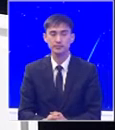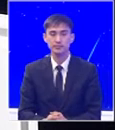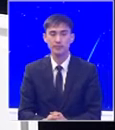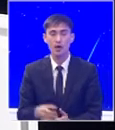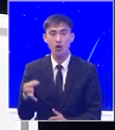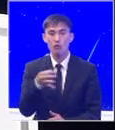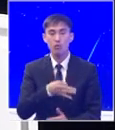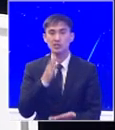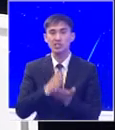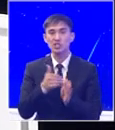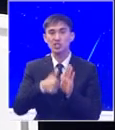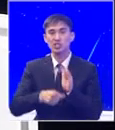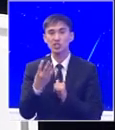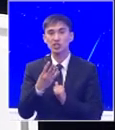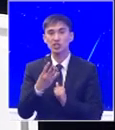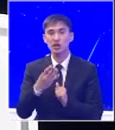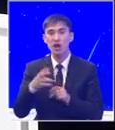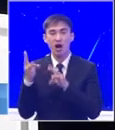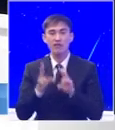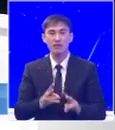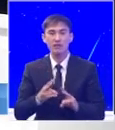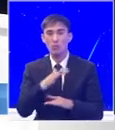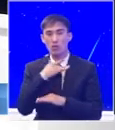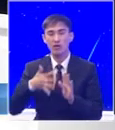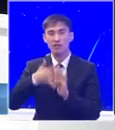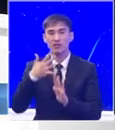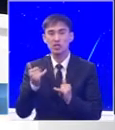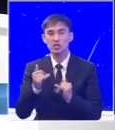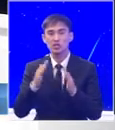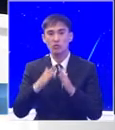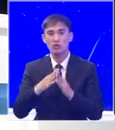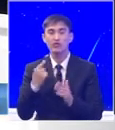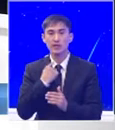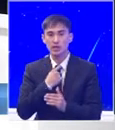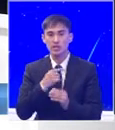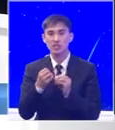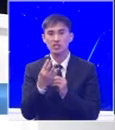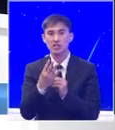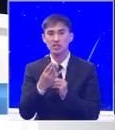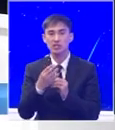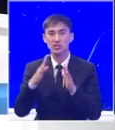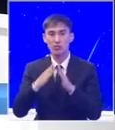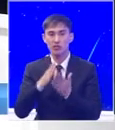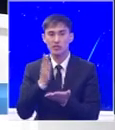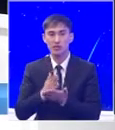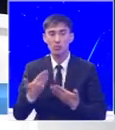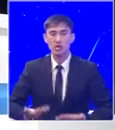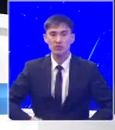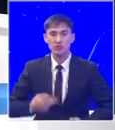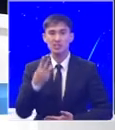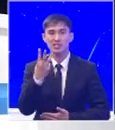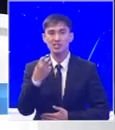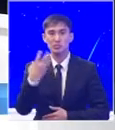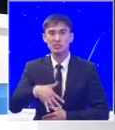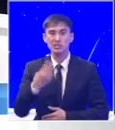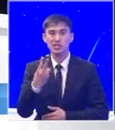имеется 64 аварийных многоквартирных жилых домов, в том числе в городе Талдыкурган 14 домов, где проживает 353